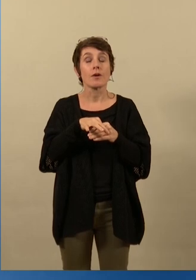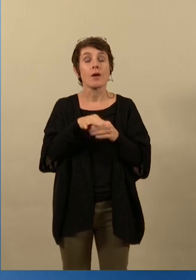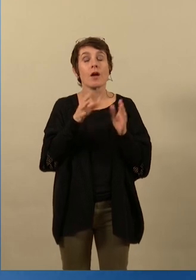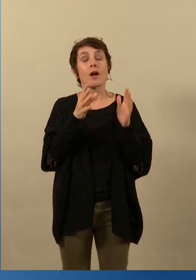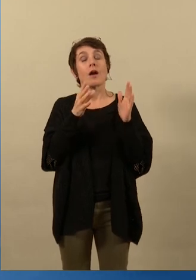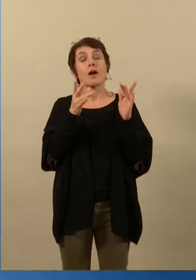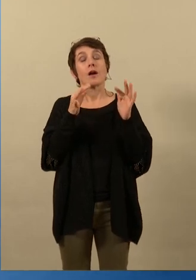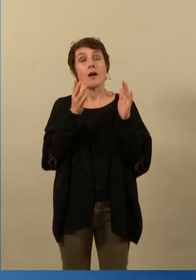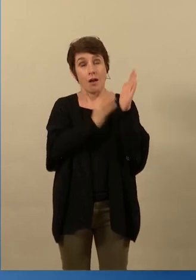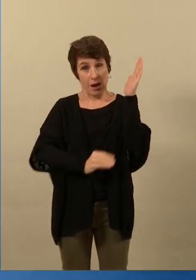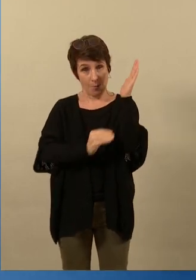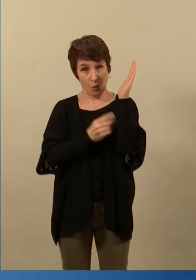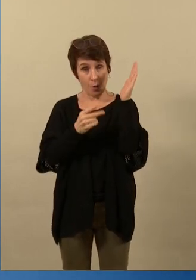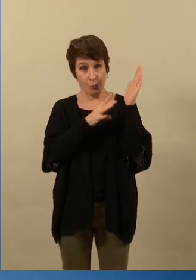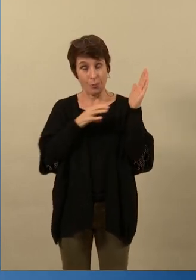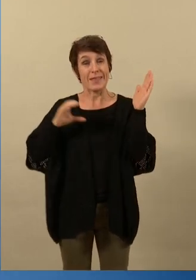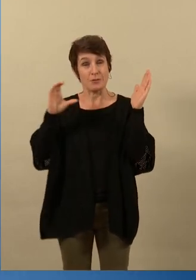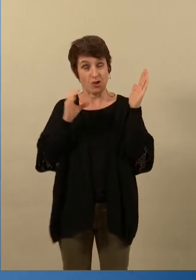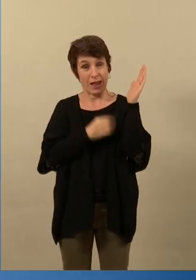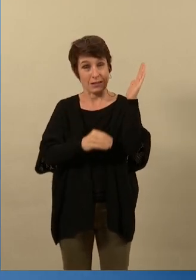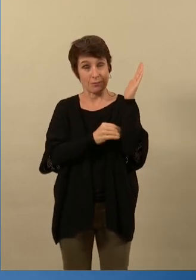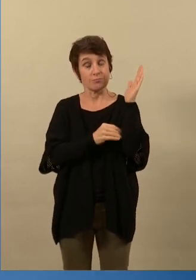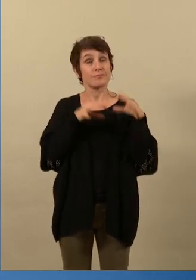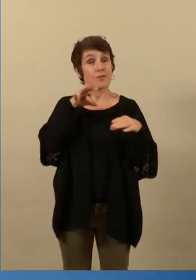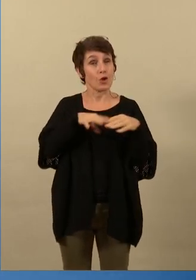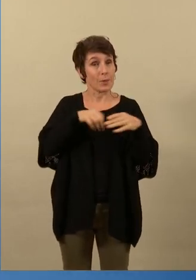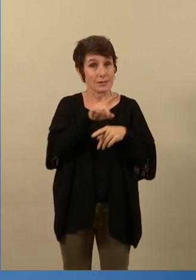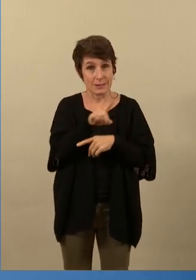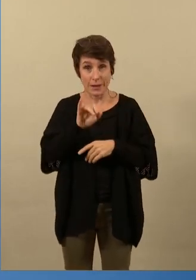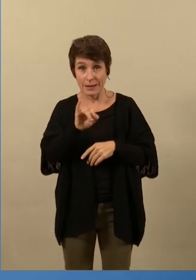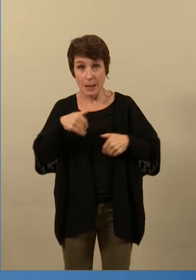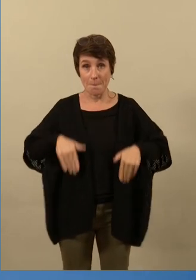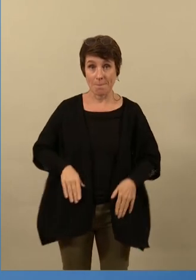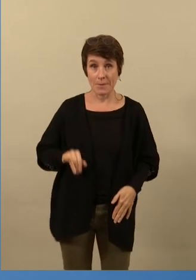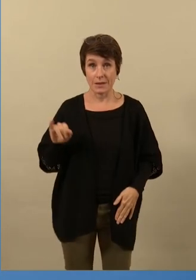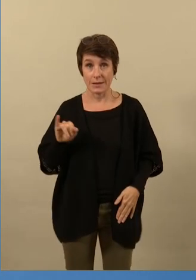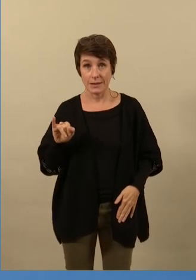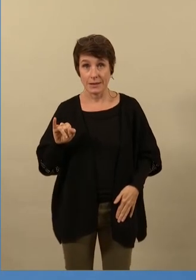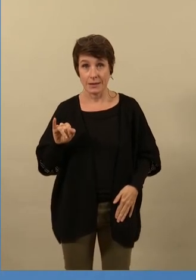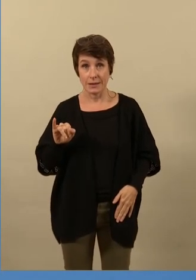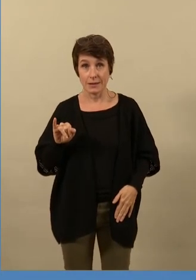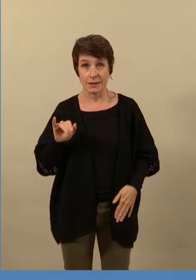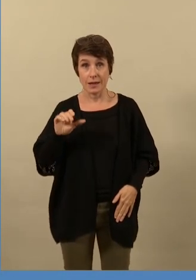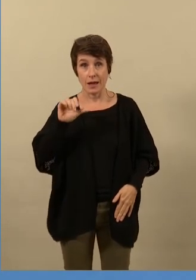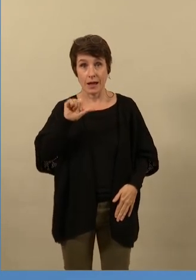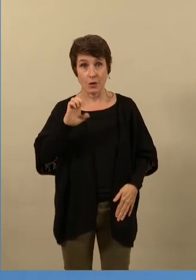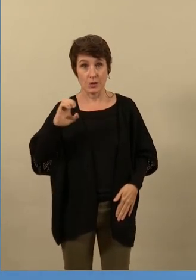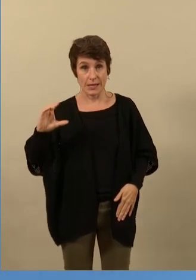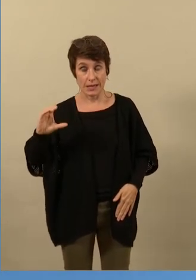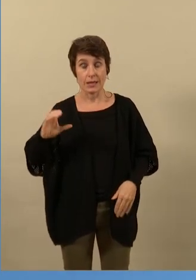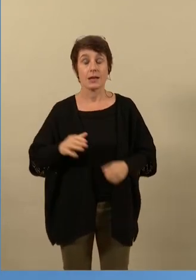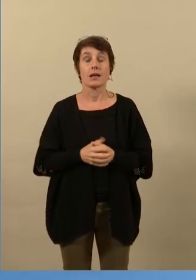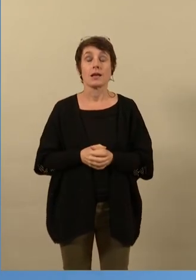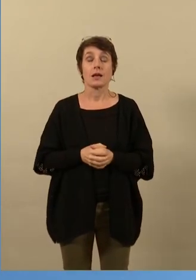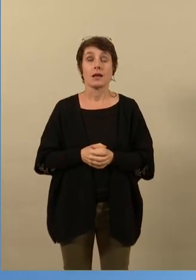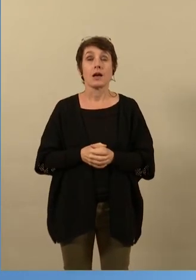au vote l'amendement de Madame Chalas qui ne prend pas part au vote qui s'abstient euh AEC